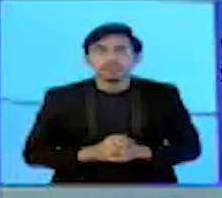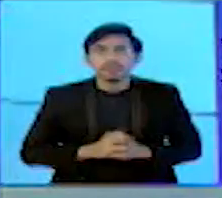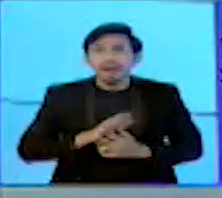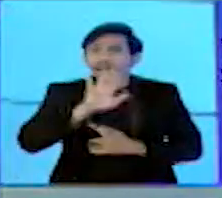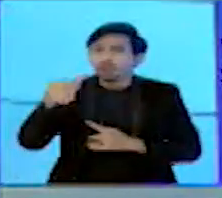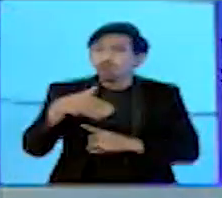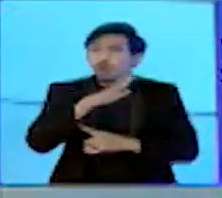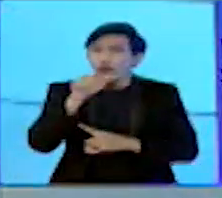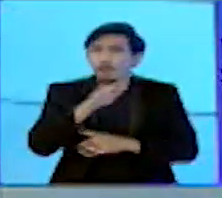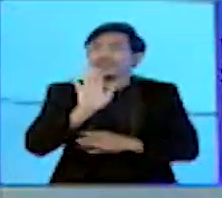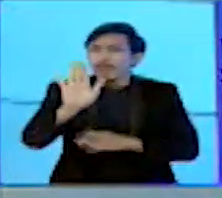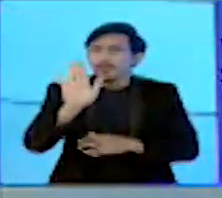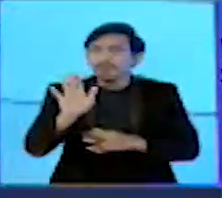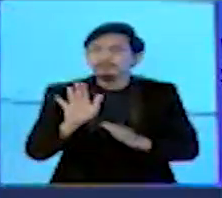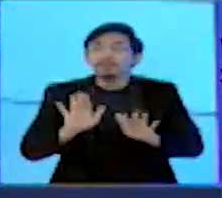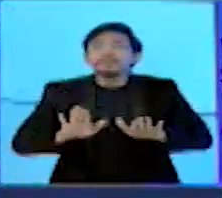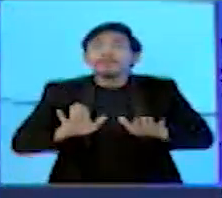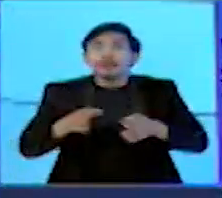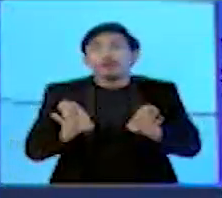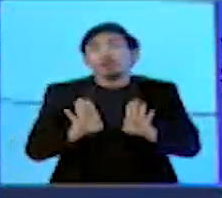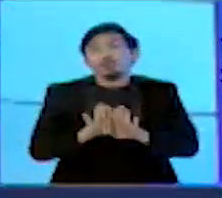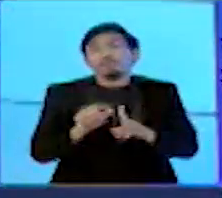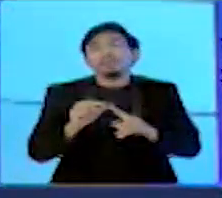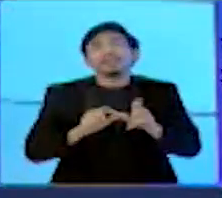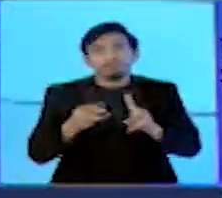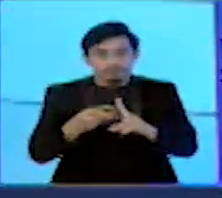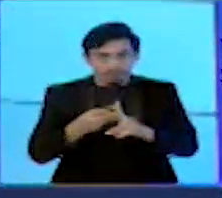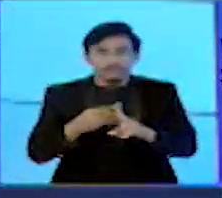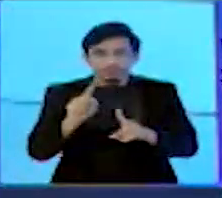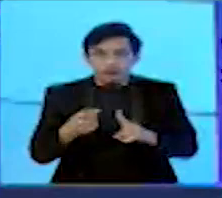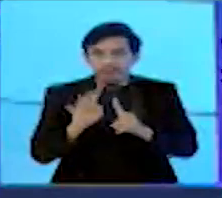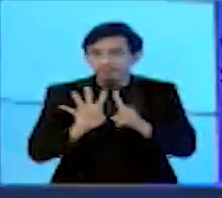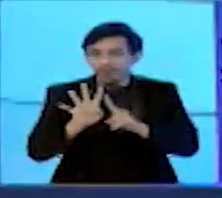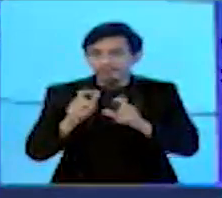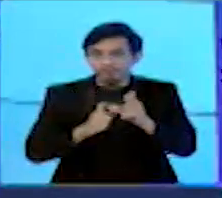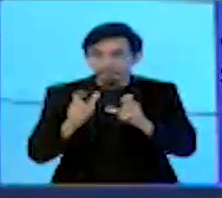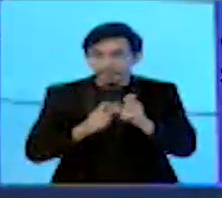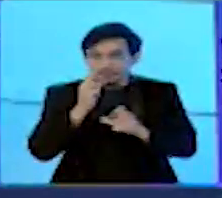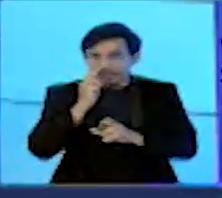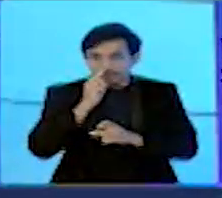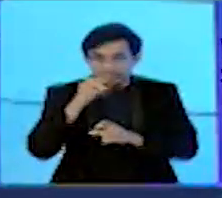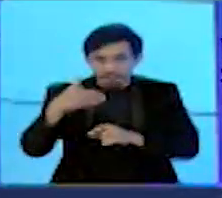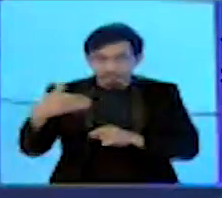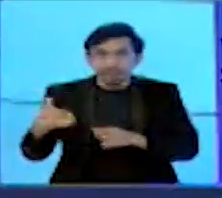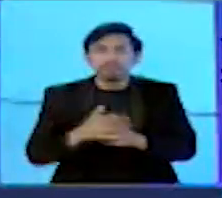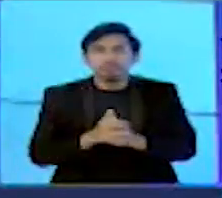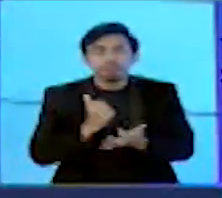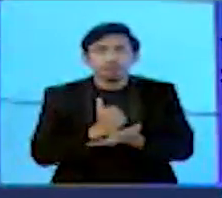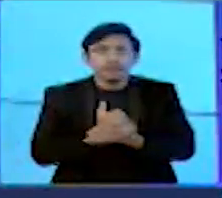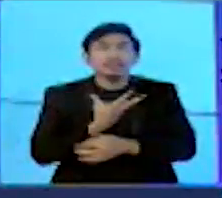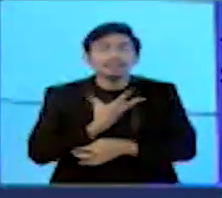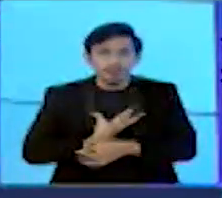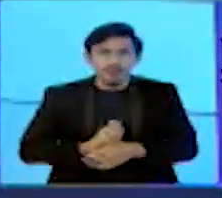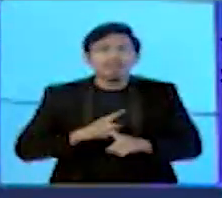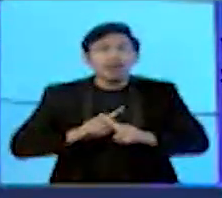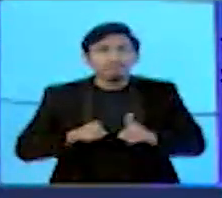Hai Bisa Taman Impian Jaya Ancol akan ditutup sementara saat PCB total resmi diberlakukan 14 September mendatang atau pada hari Senin